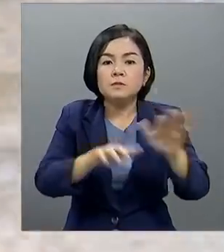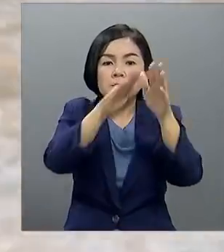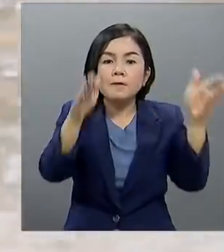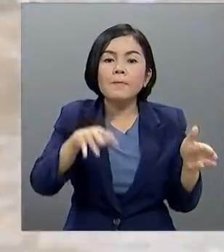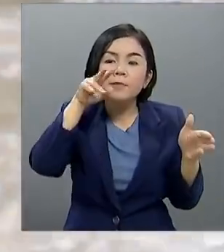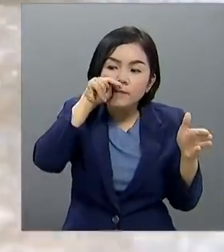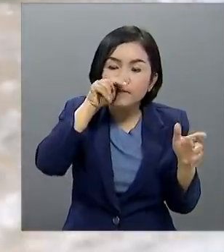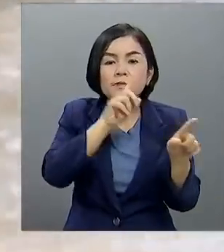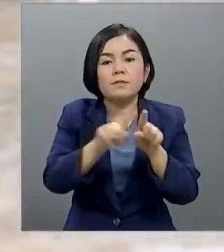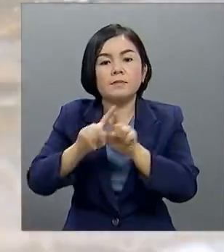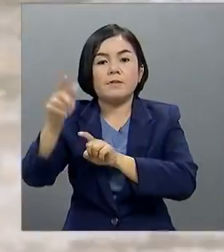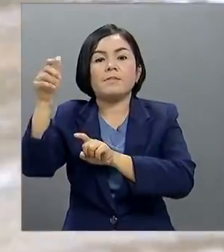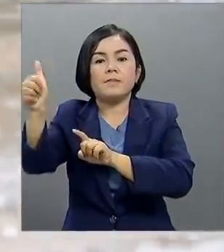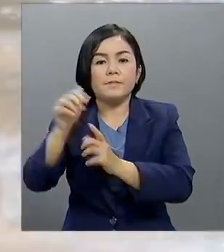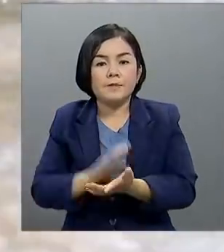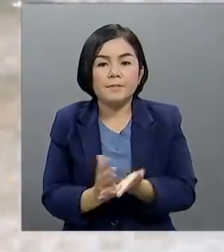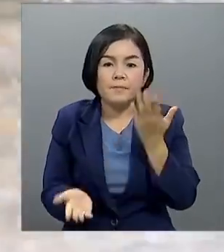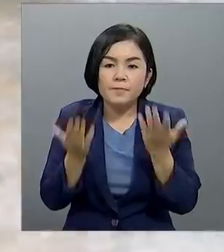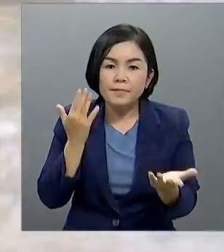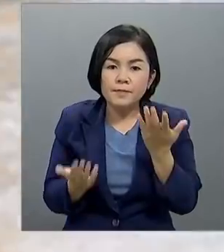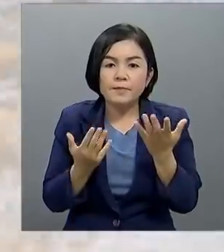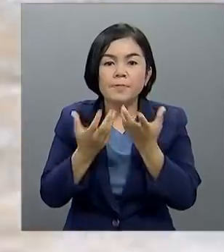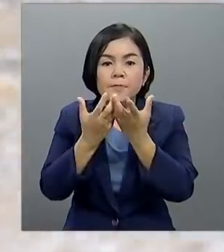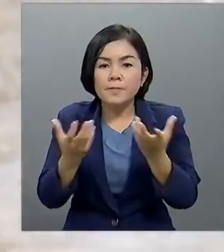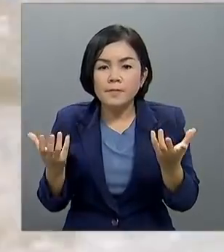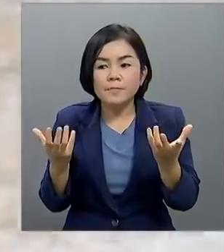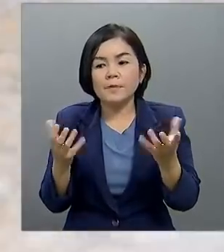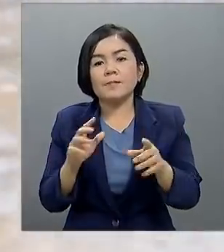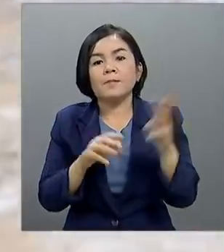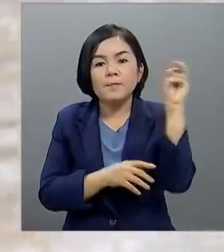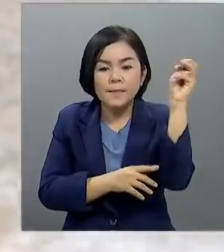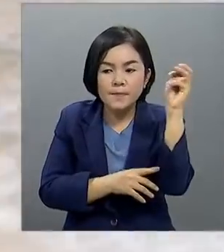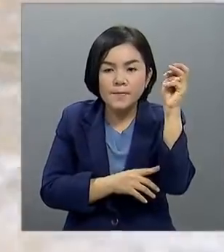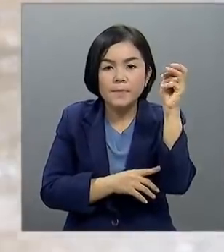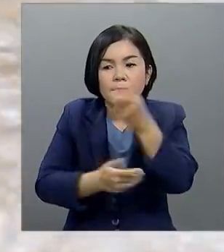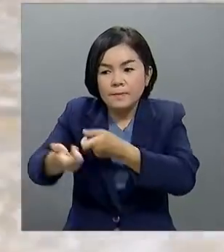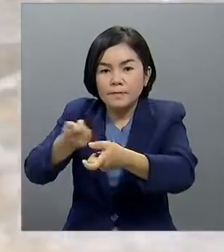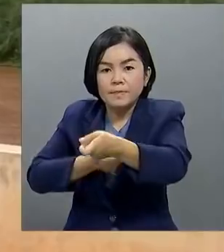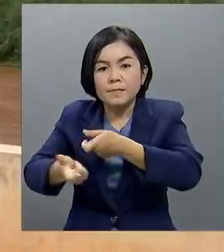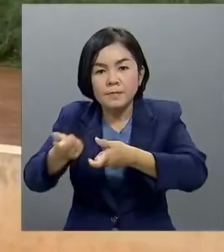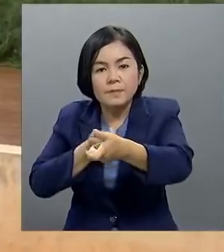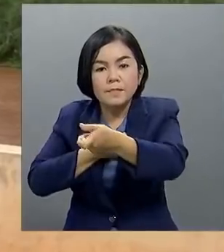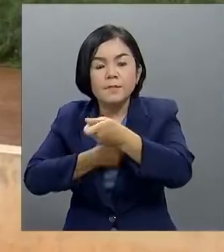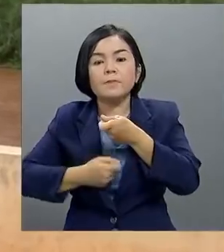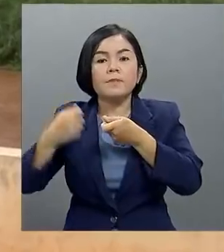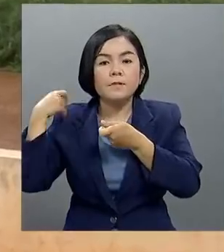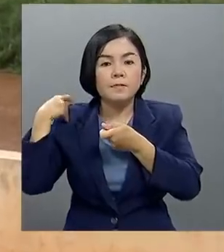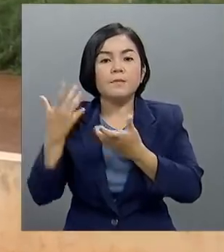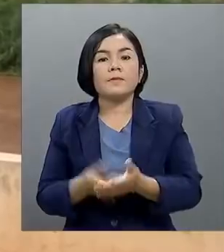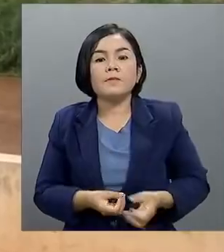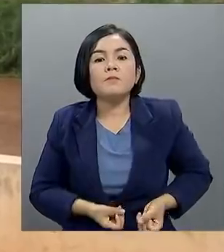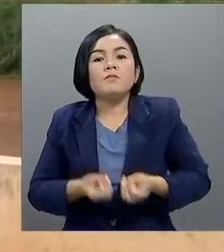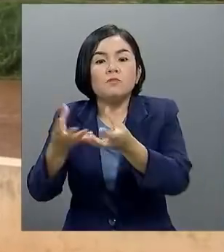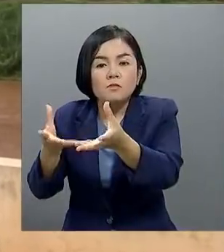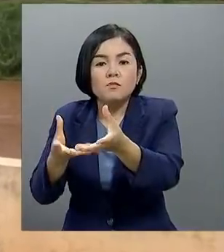ลอยน้ำได ้ หรือวัสดุที่ลอยน้ำได้เช่นแบบไม้อะไรก็ได้ไม้ไผ่อะไรแถวนั้นมีหรือเปล่าโยนไปหลายๆชิ้นแล้ว